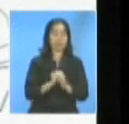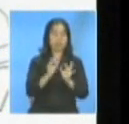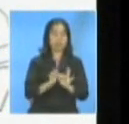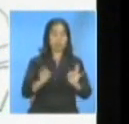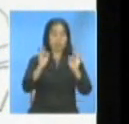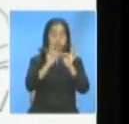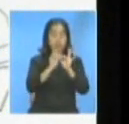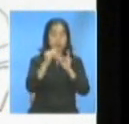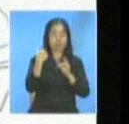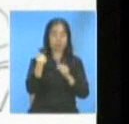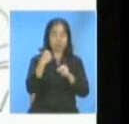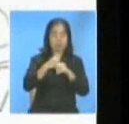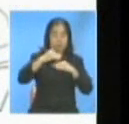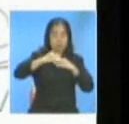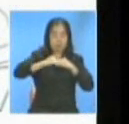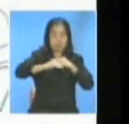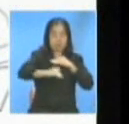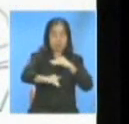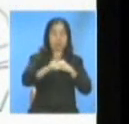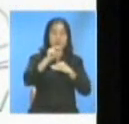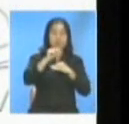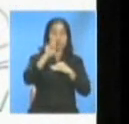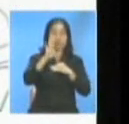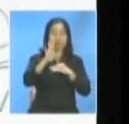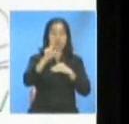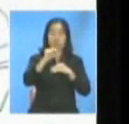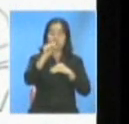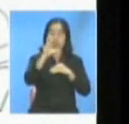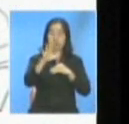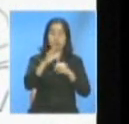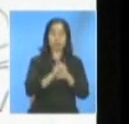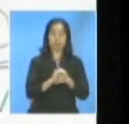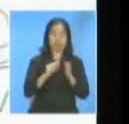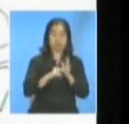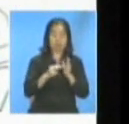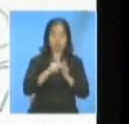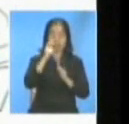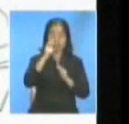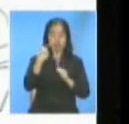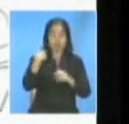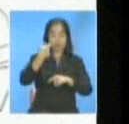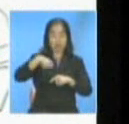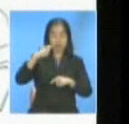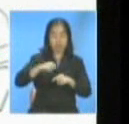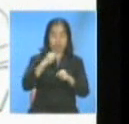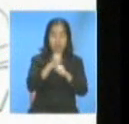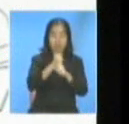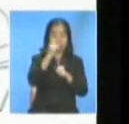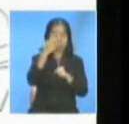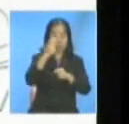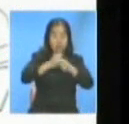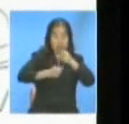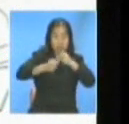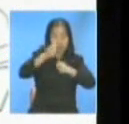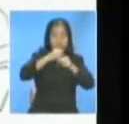ที่ที่มีความลาดชัน35องศานี่ไม่ราชการไม่สามารถที่จะออกโฉนด